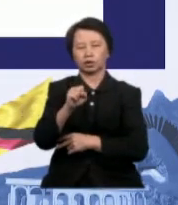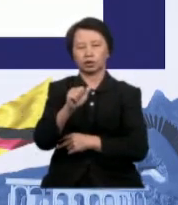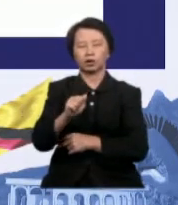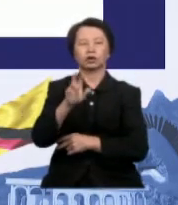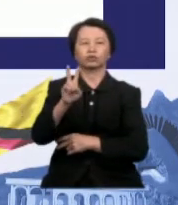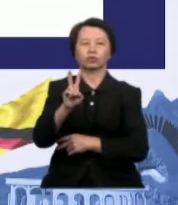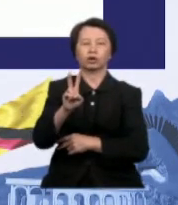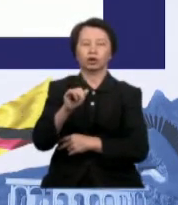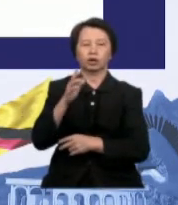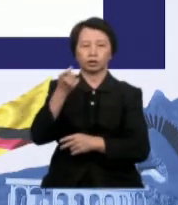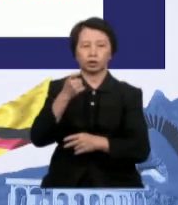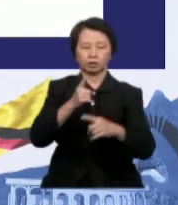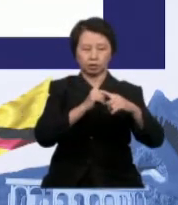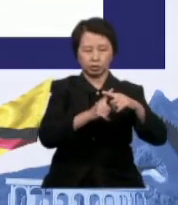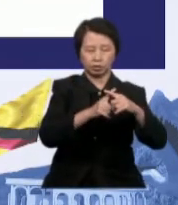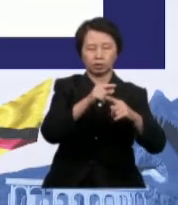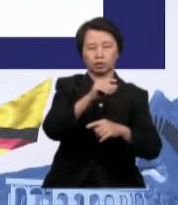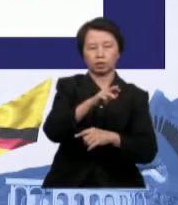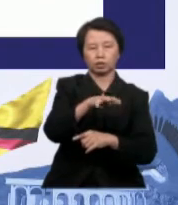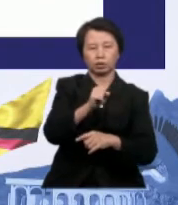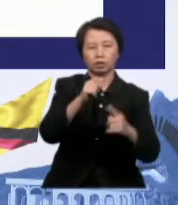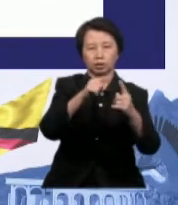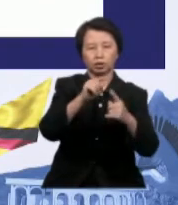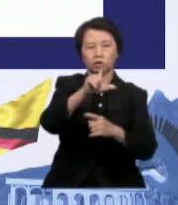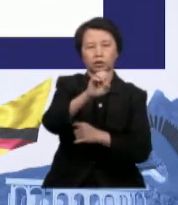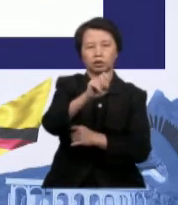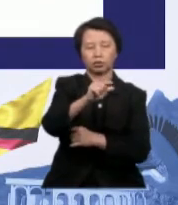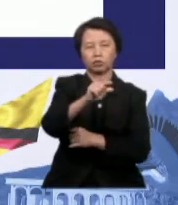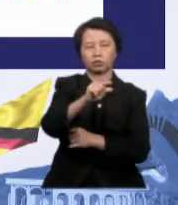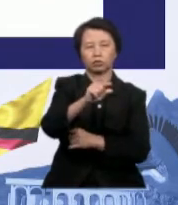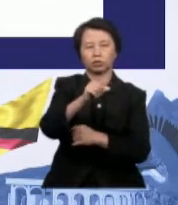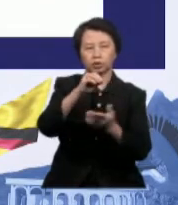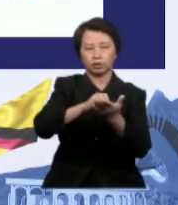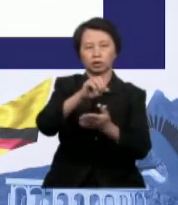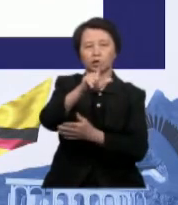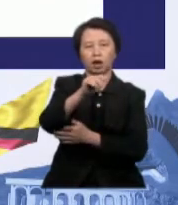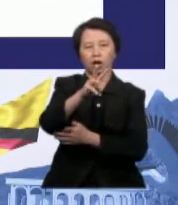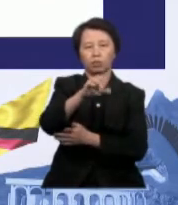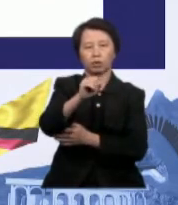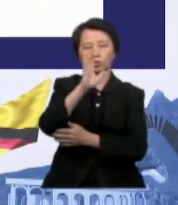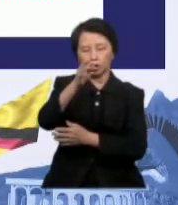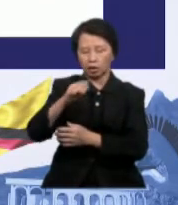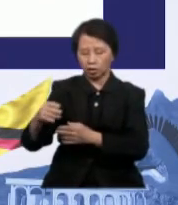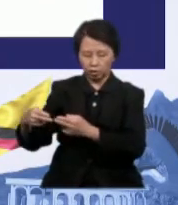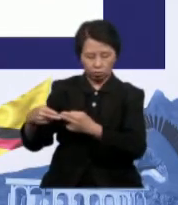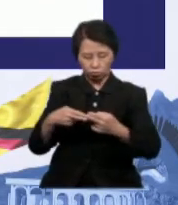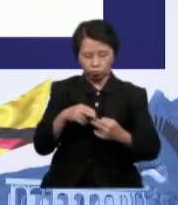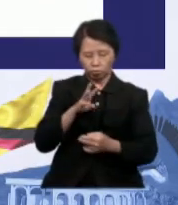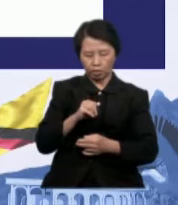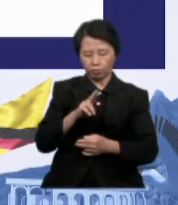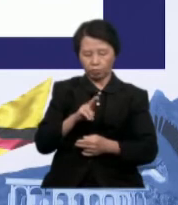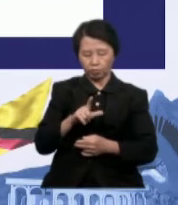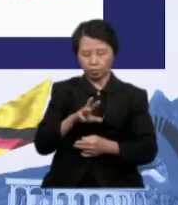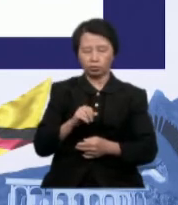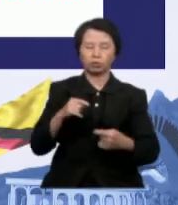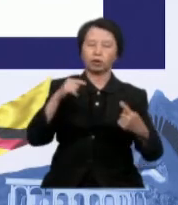SSLR dari Sempang Gelugus ke Long Lopeng di Lawas ini akan menghubungkan Mulu